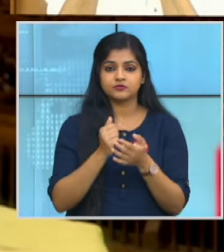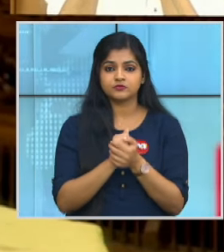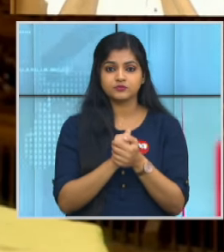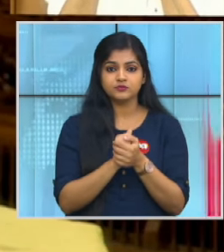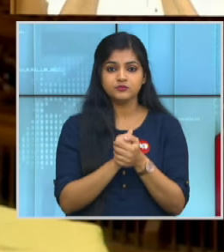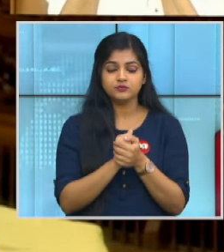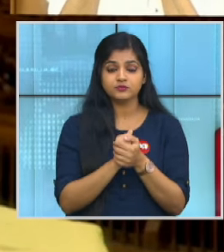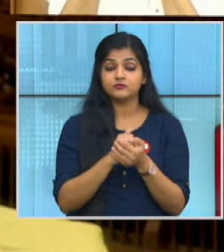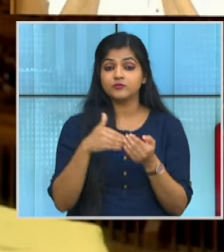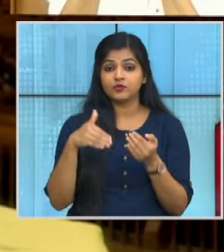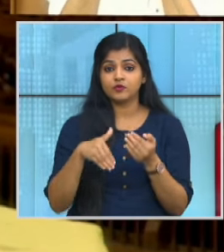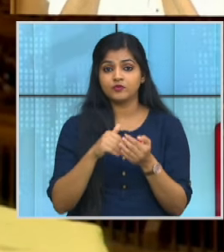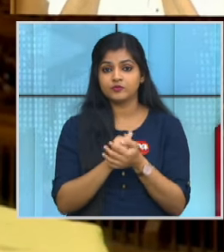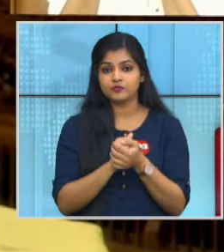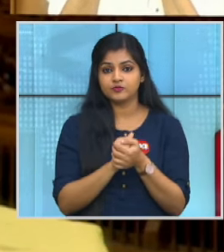ഇപ്പോൾ